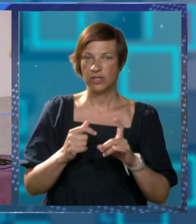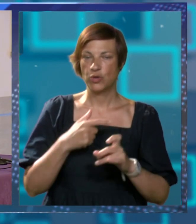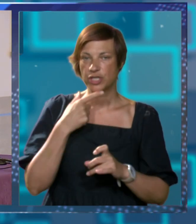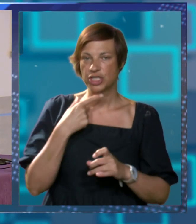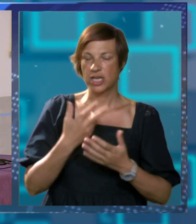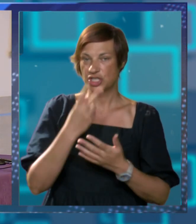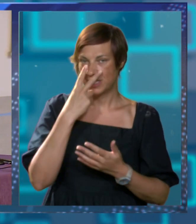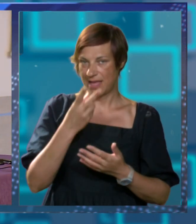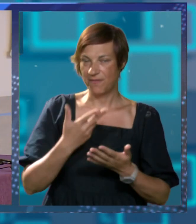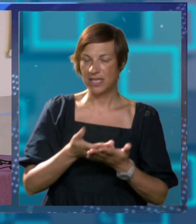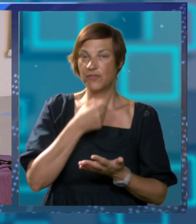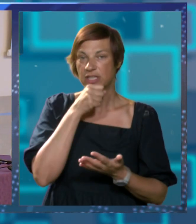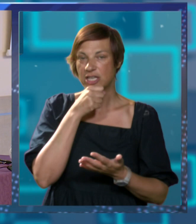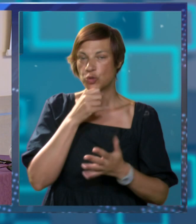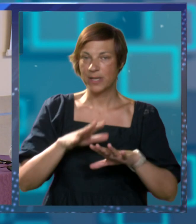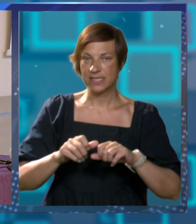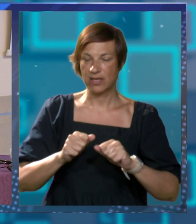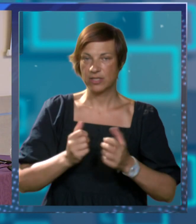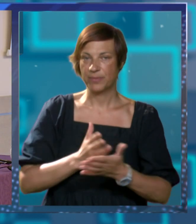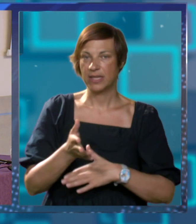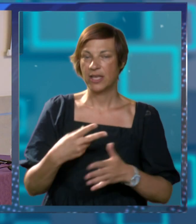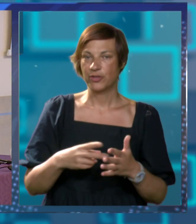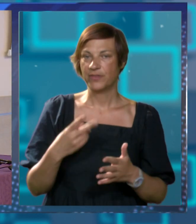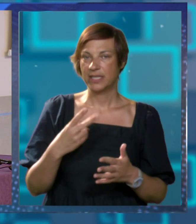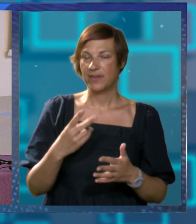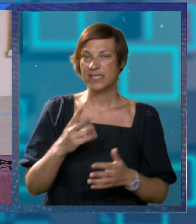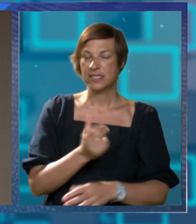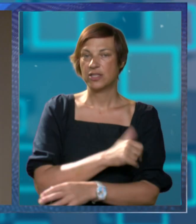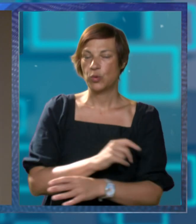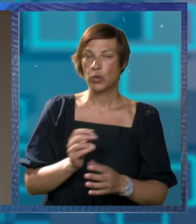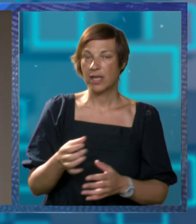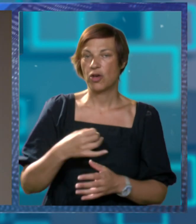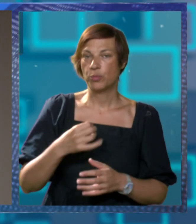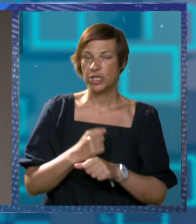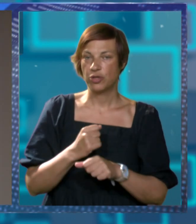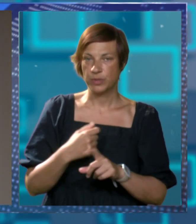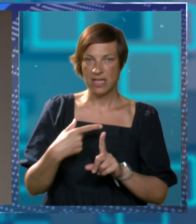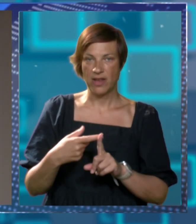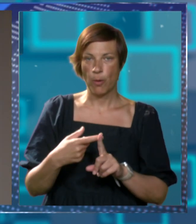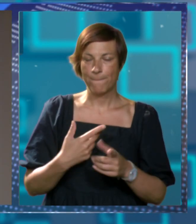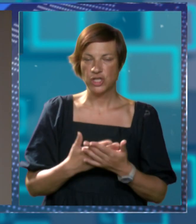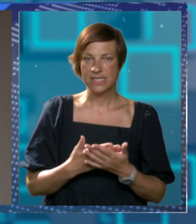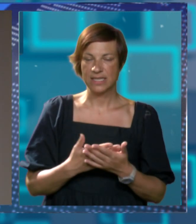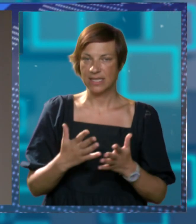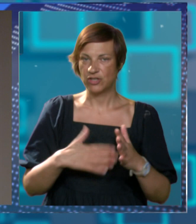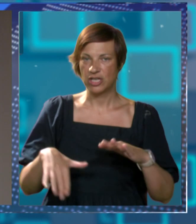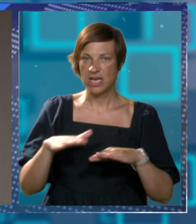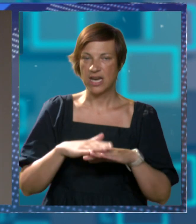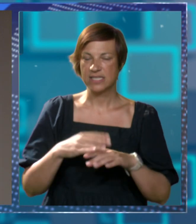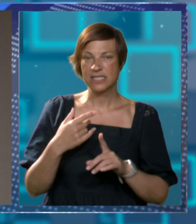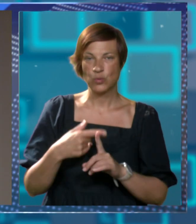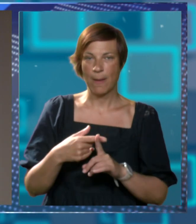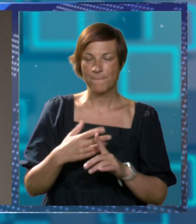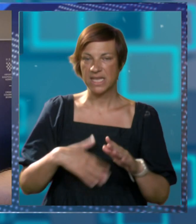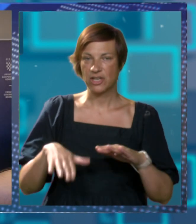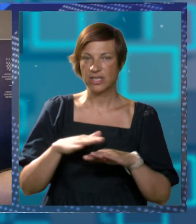Trojić ističe kako je vidljivo da je županijsko gospodarstvo tijekom 2022. u globalu poslovalo pozitivno. Rasli su nam i